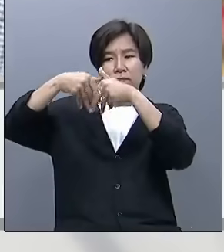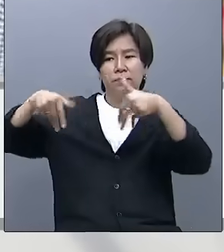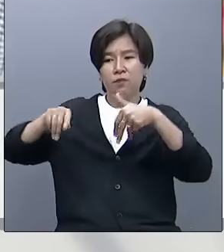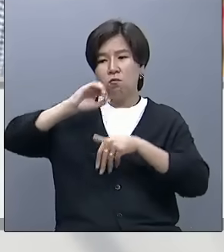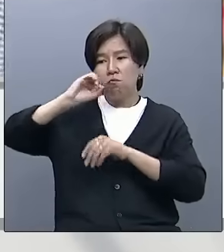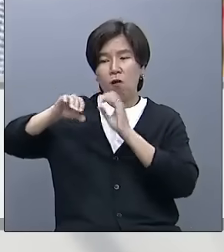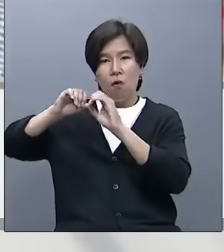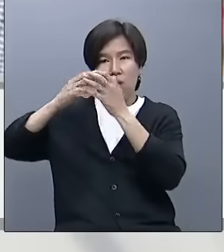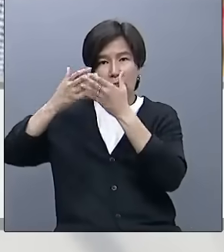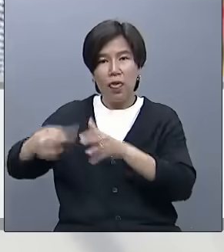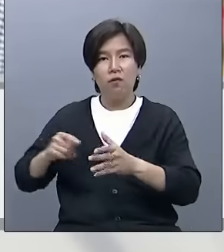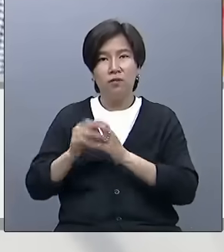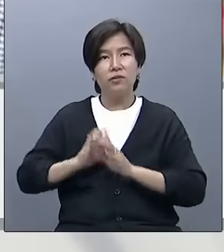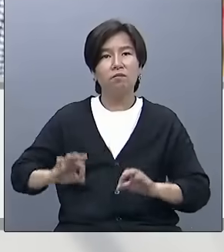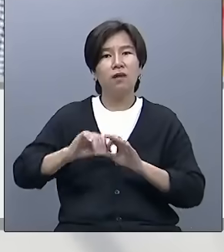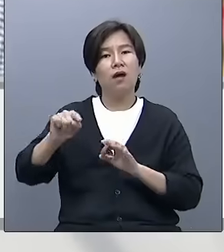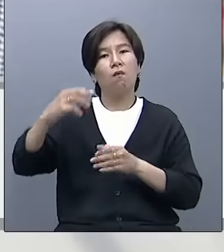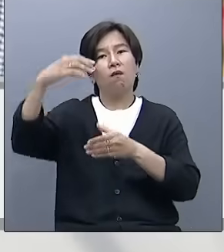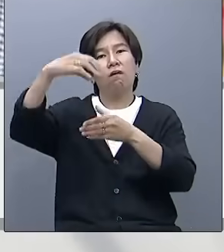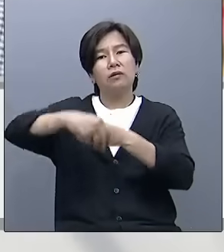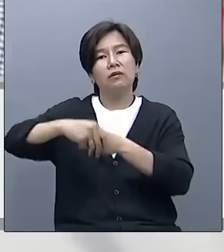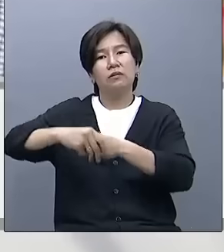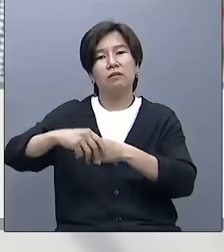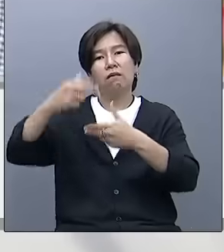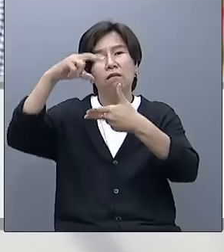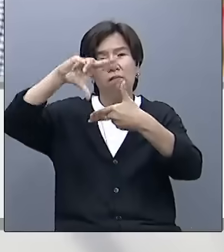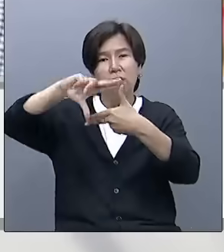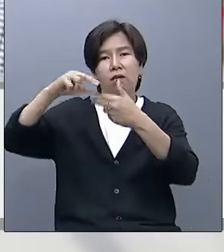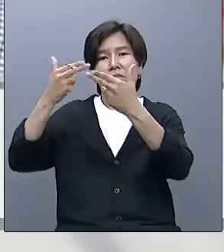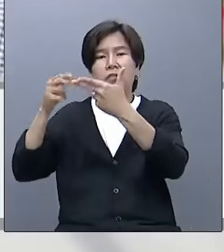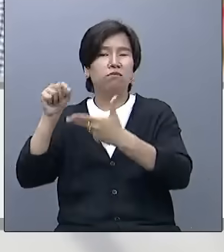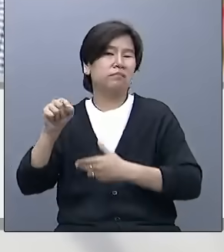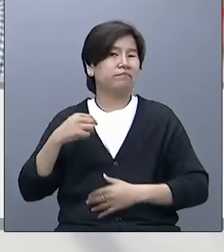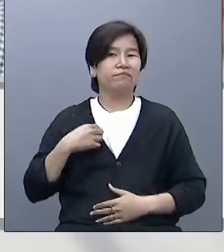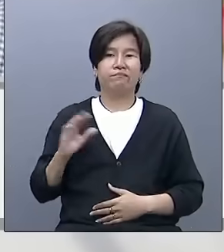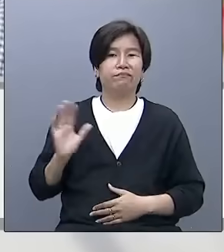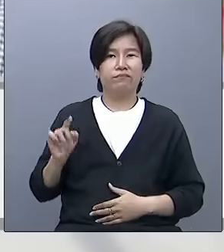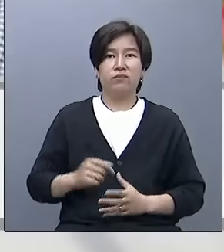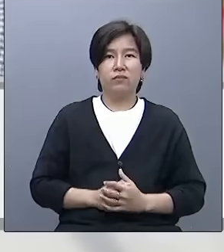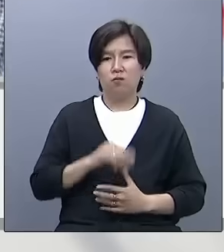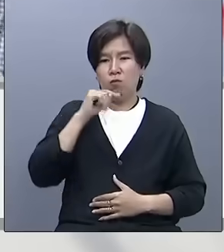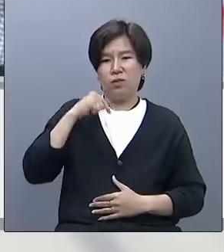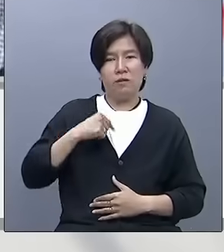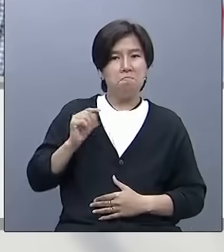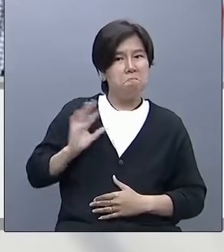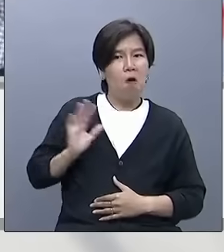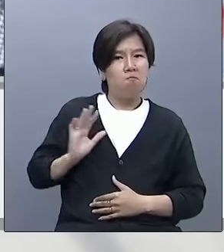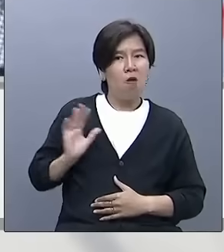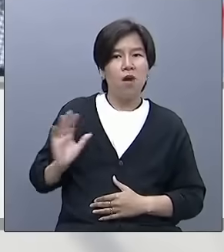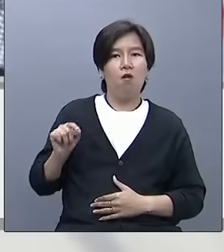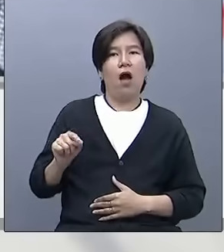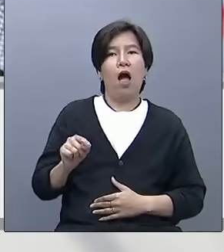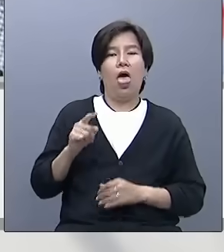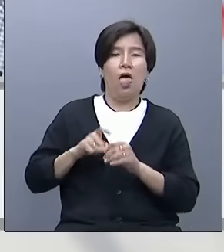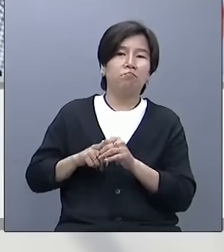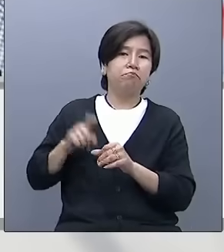ญนั่นก็คือการจับมือจัดตั้งรัฐบาลกับพรรคสองลุงที่เขาประกาศมาชัดเจนตลอดว่าไม่เอาการประกาศครั้งนี้มันก็สอด